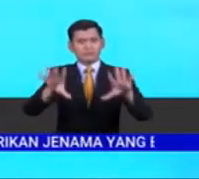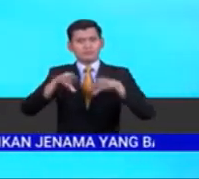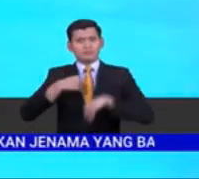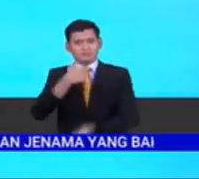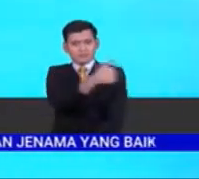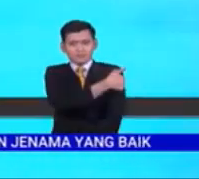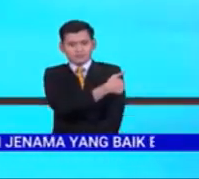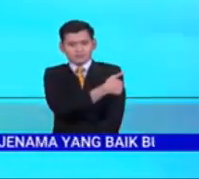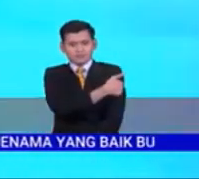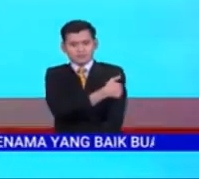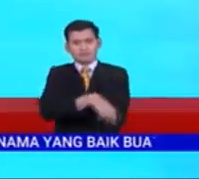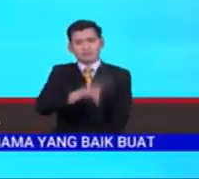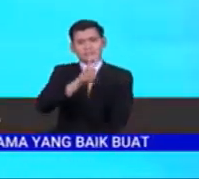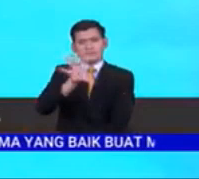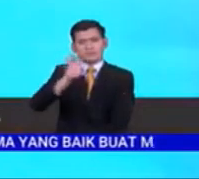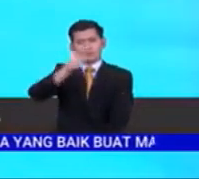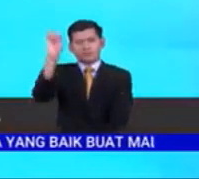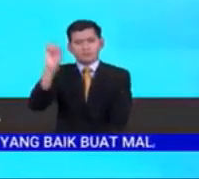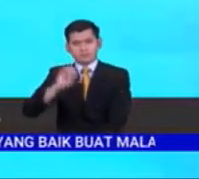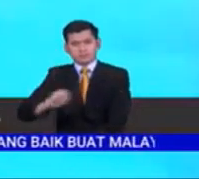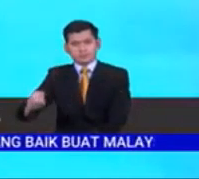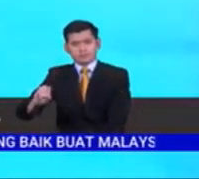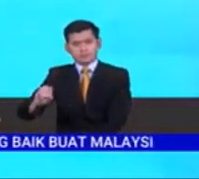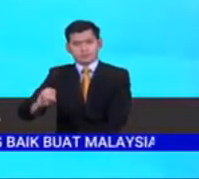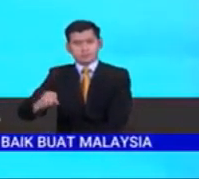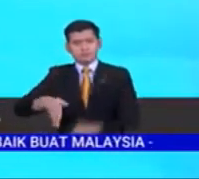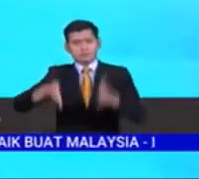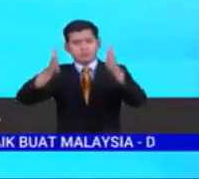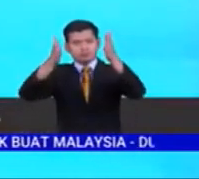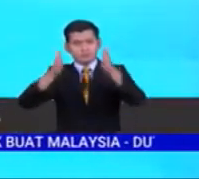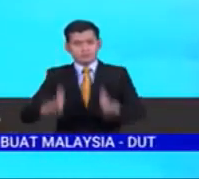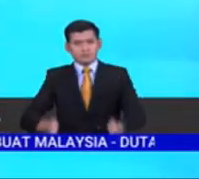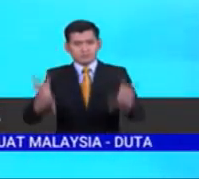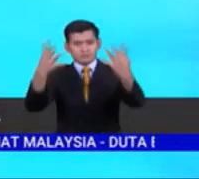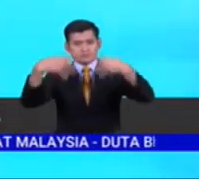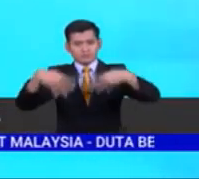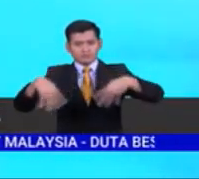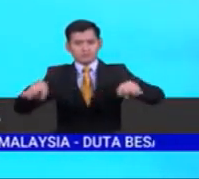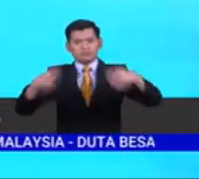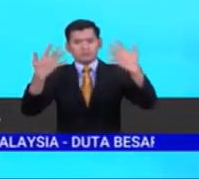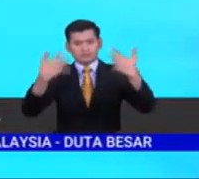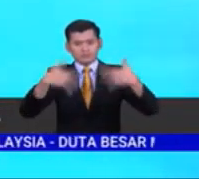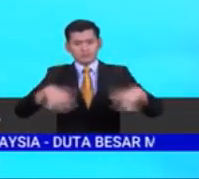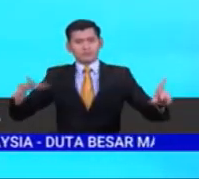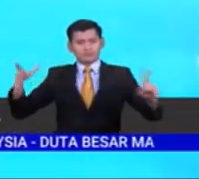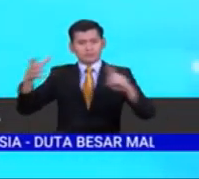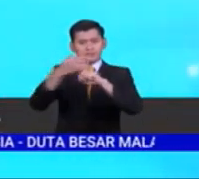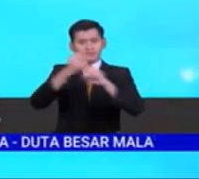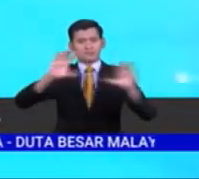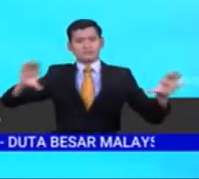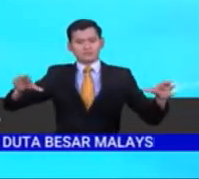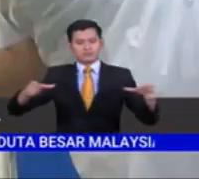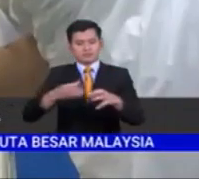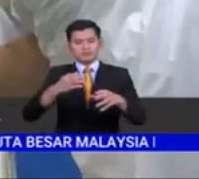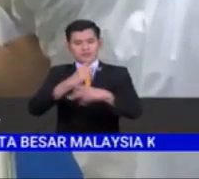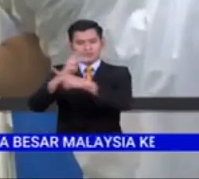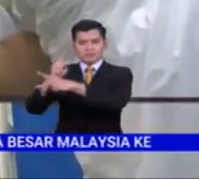than 65% of the population has achieved a level of immunity to COVID-19.